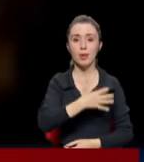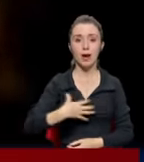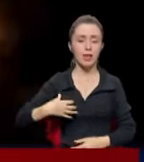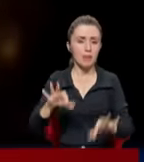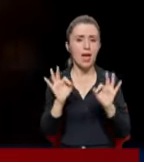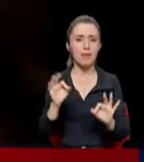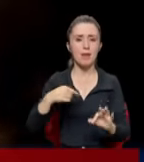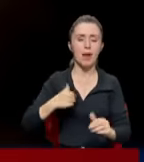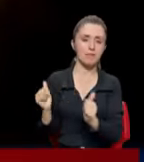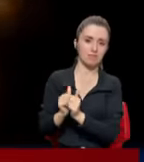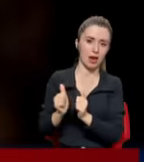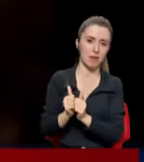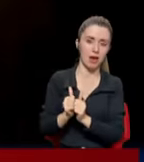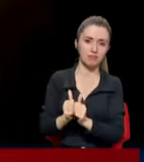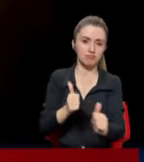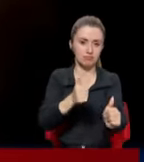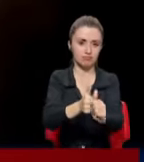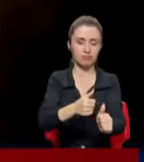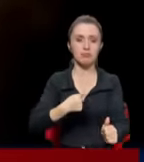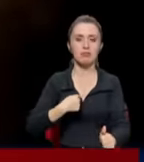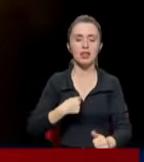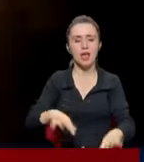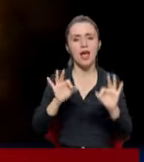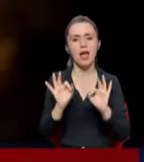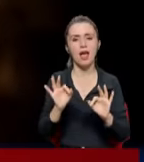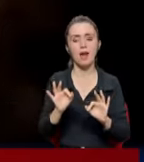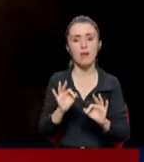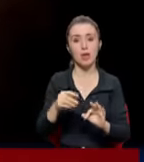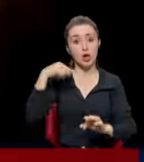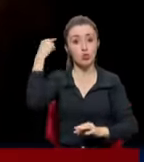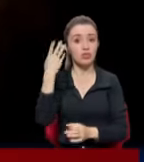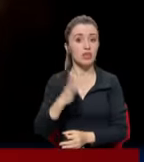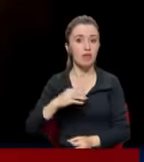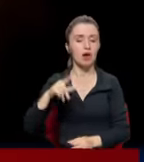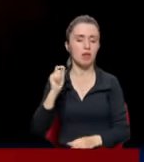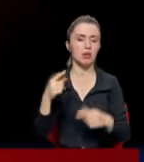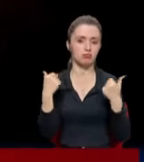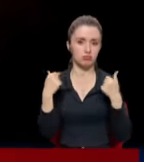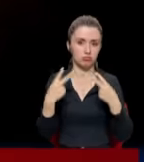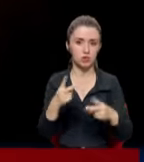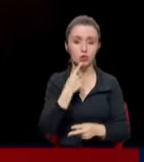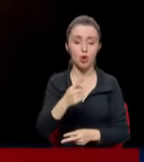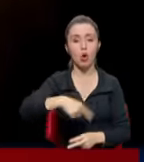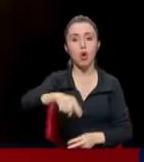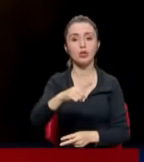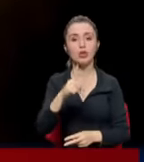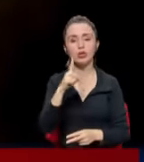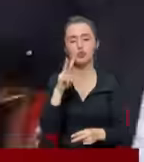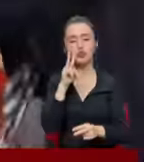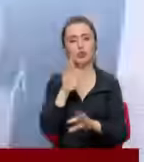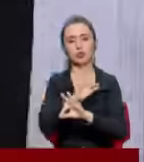babam ımda durdular ve her zaman bana düşündüklerimi yapabileceğimi hissettirdiler ve şimdi onlara sonsuz